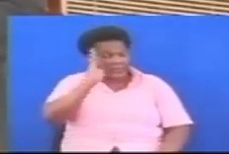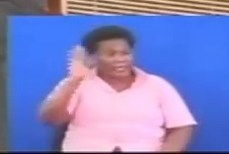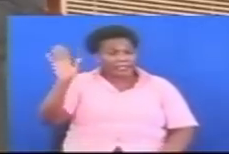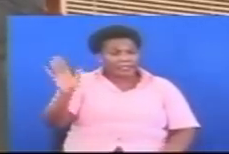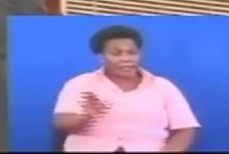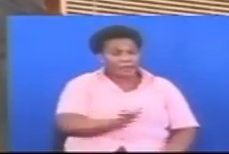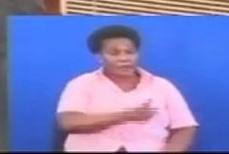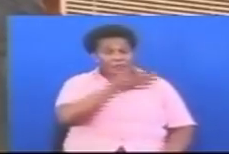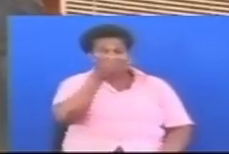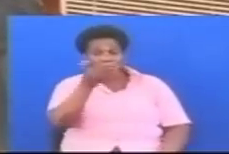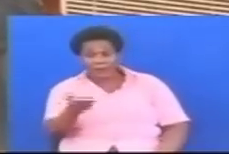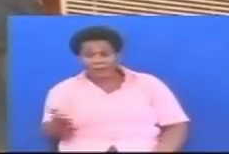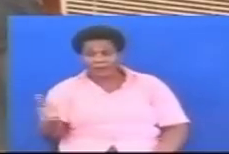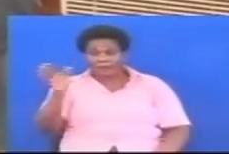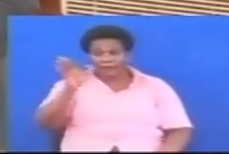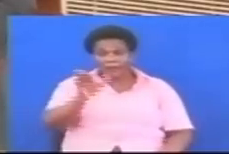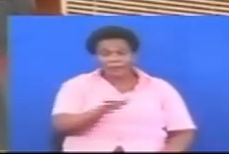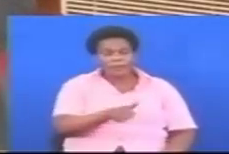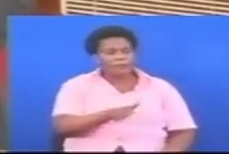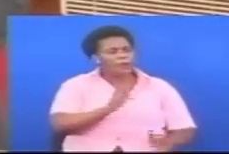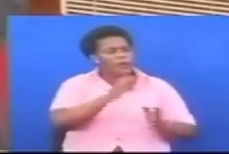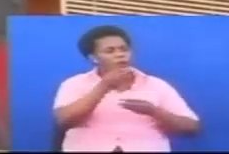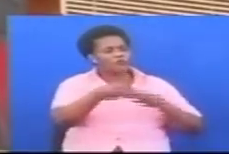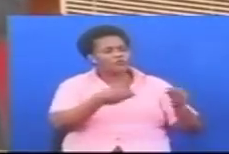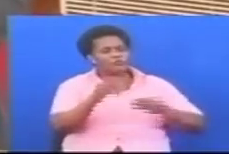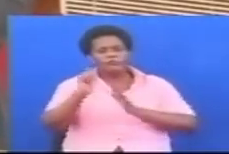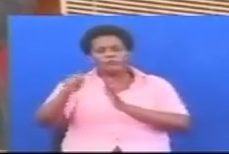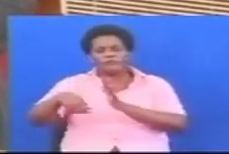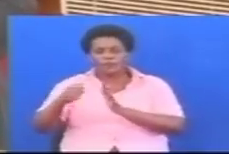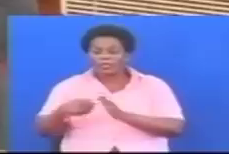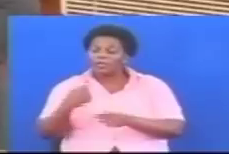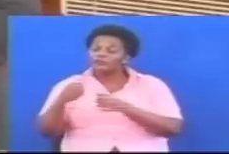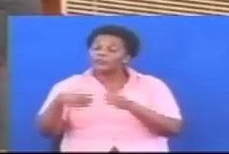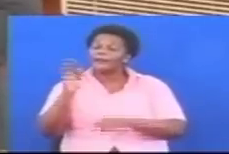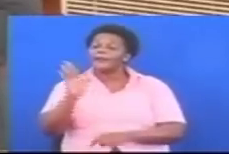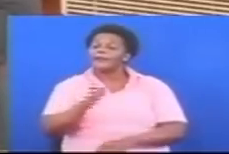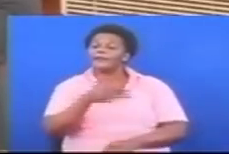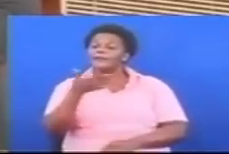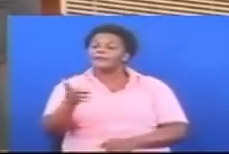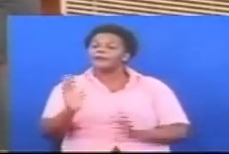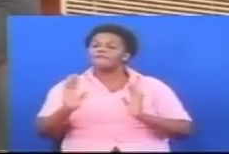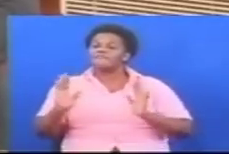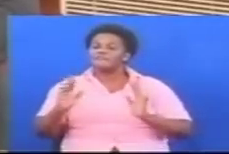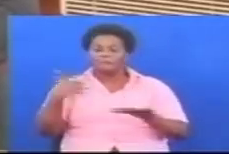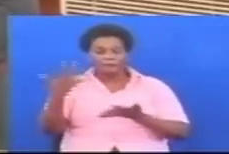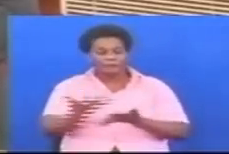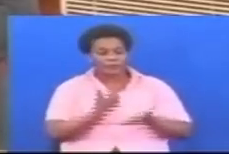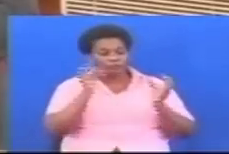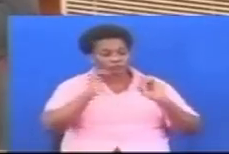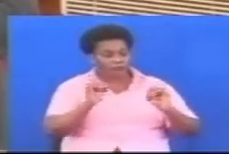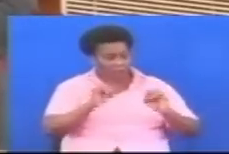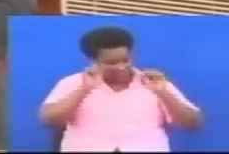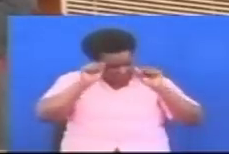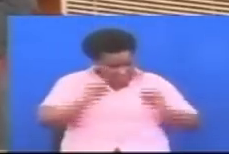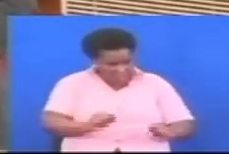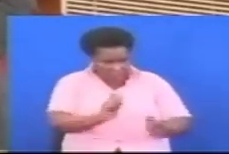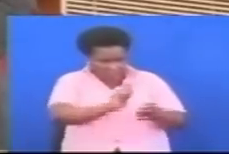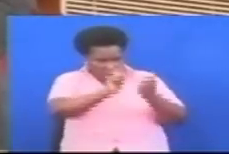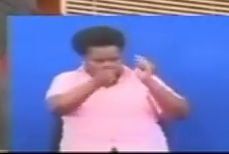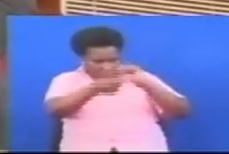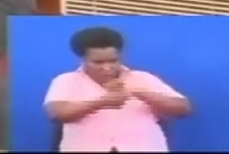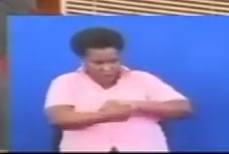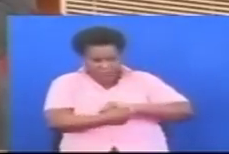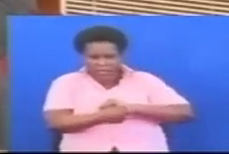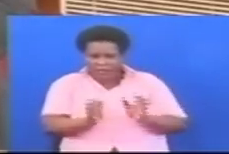inayodhamiria kujenga uchumi wa vianda utaendelea kuimbwa bila mafanikio ikiwa mwelekeo huu hautabadilika na kuwekeza kwenye miradi